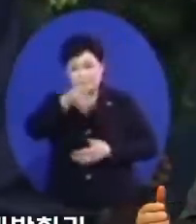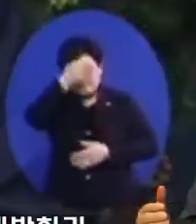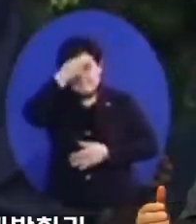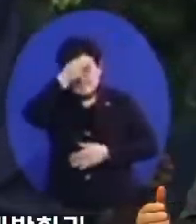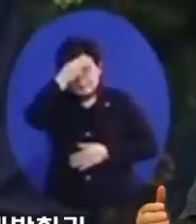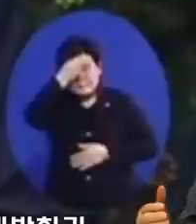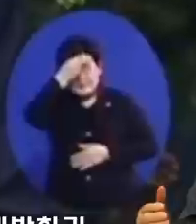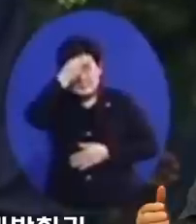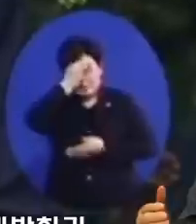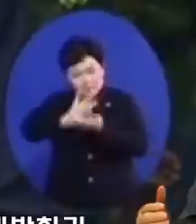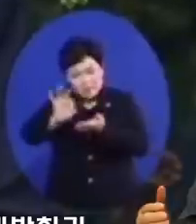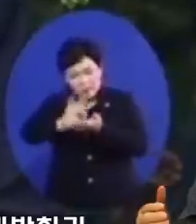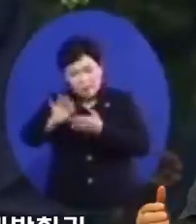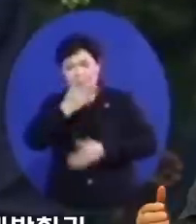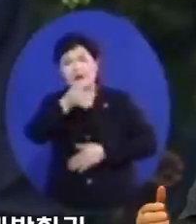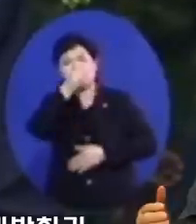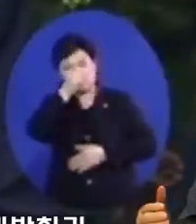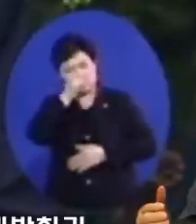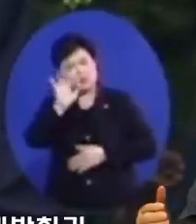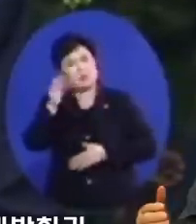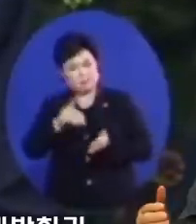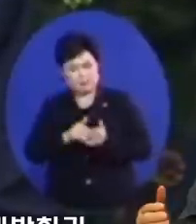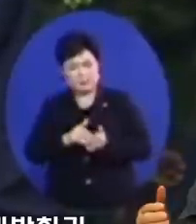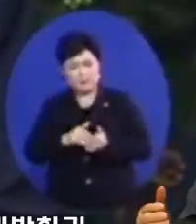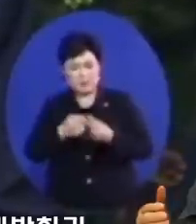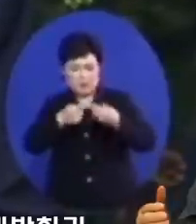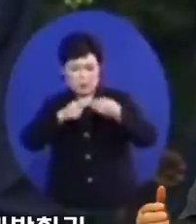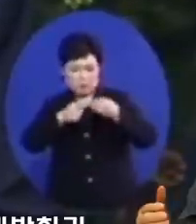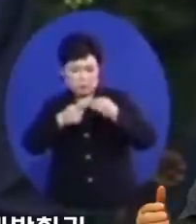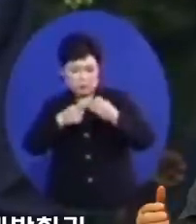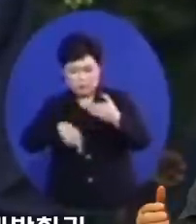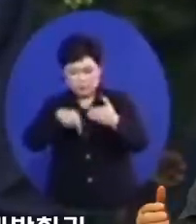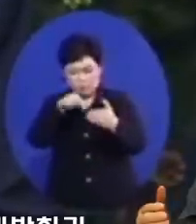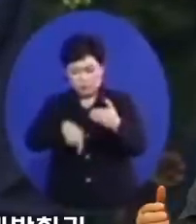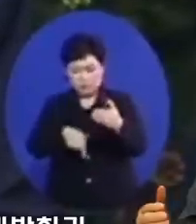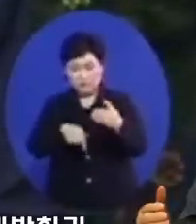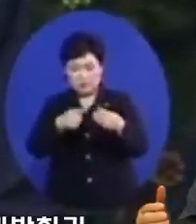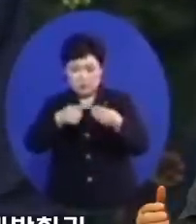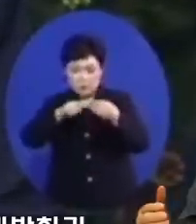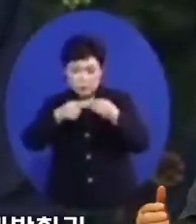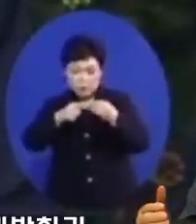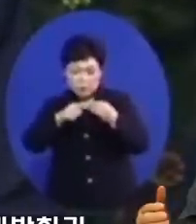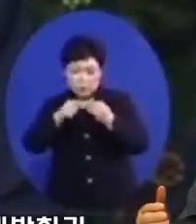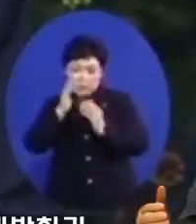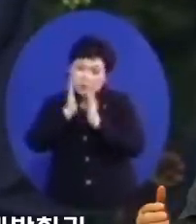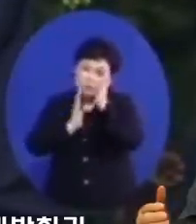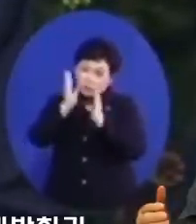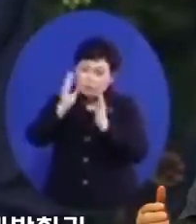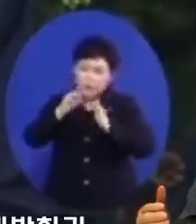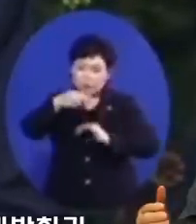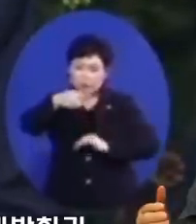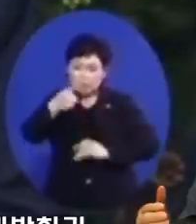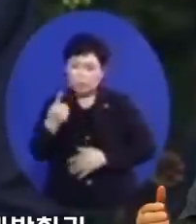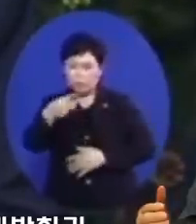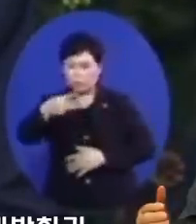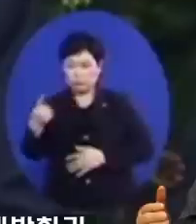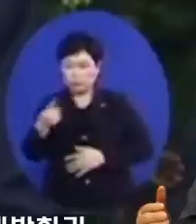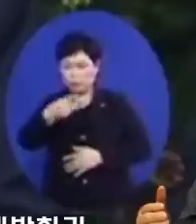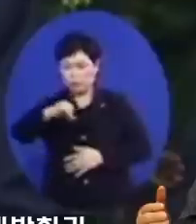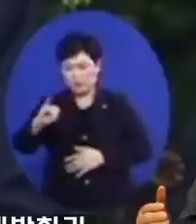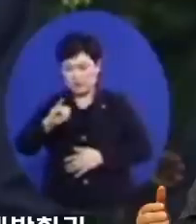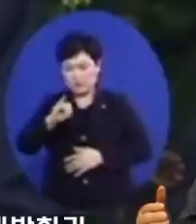달란트를 사용할 수 있어야 되는 것입니다. 도토리 속에서 도토리 수풀을 보는 같이 자기